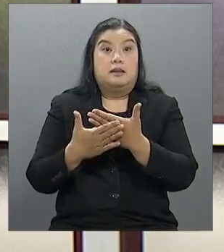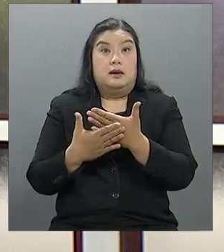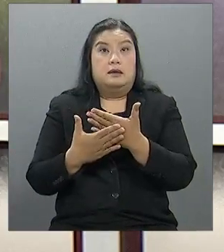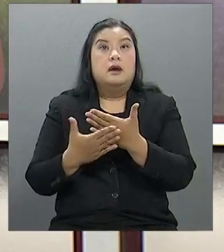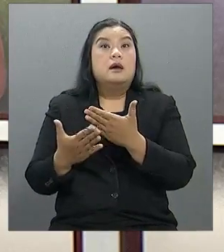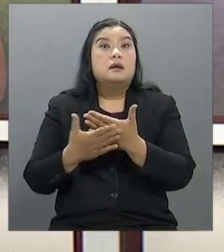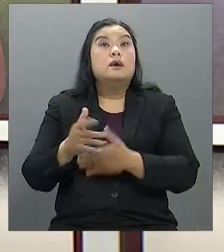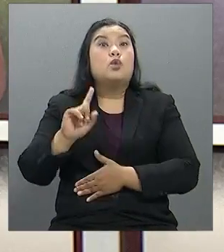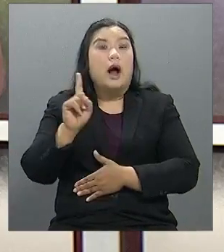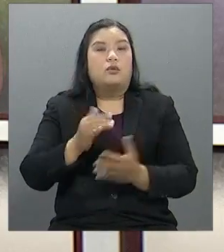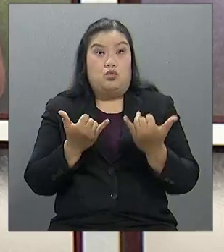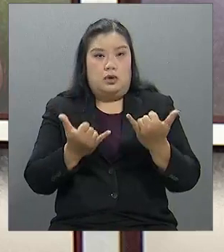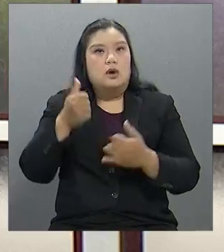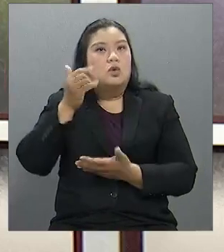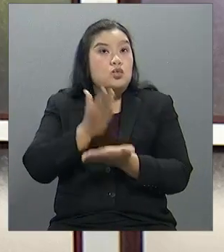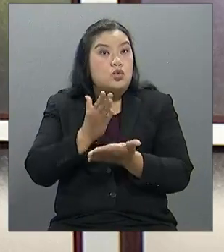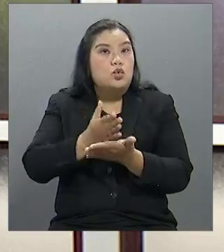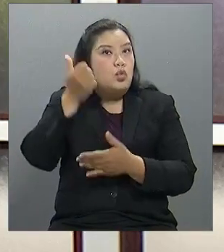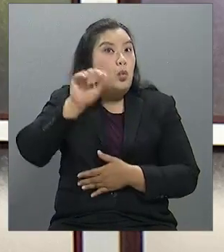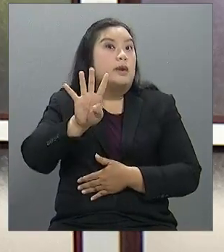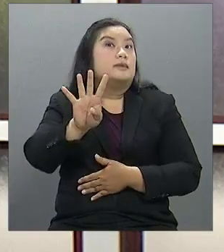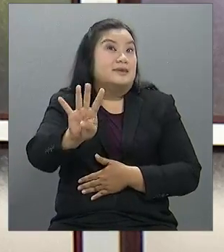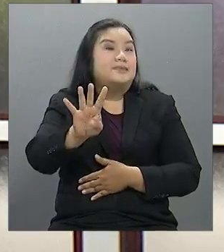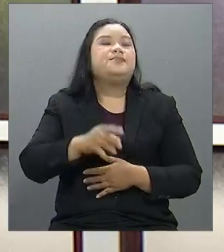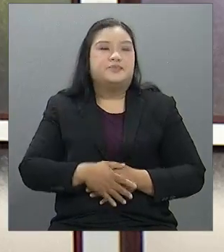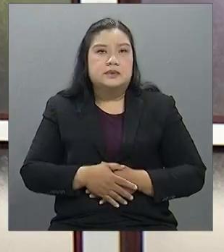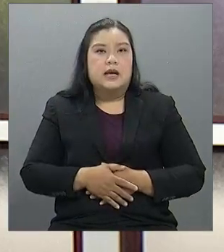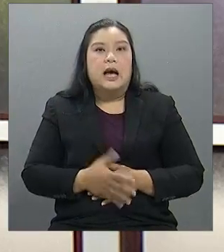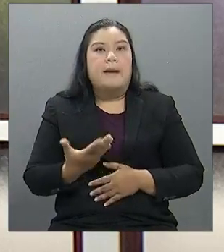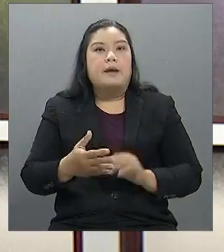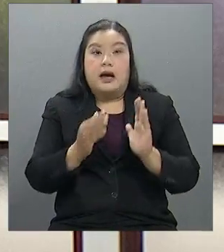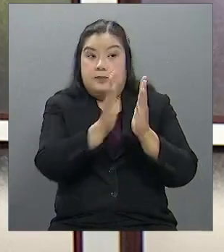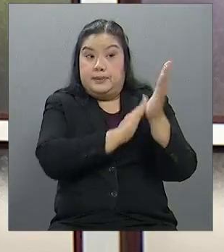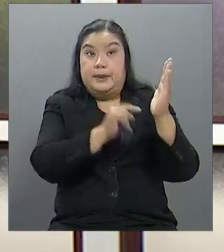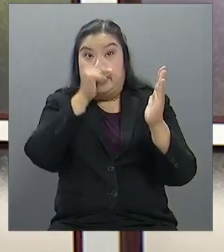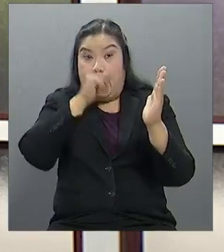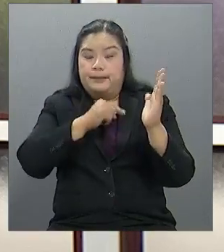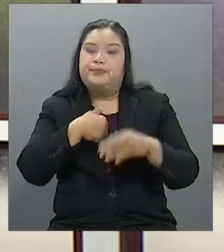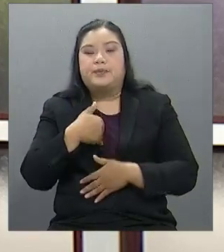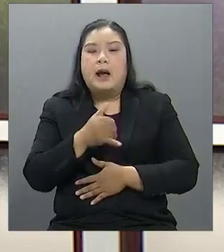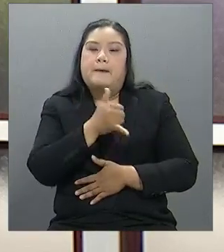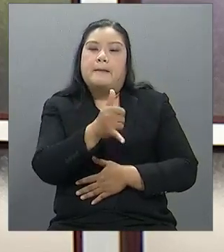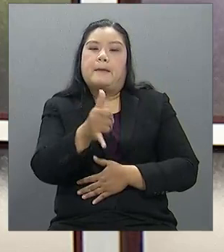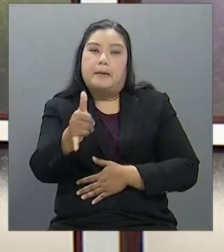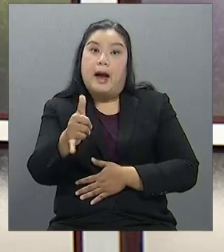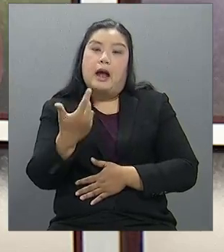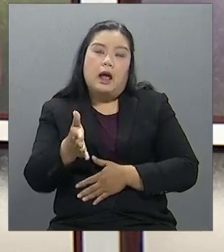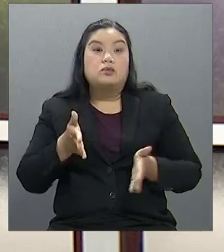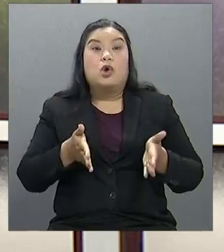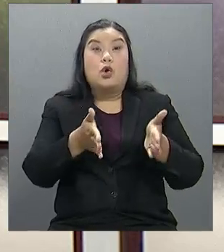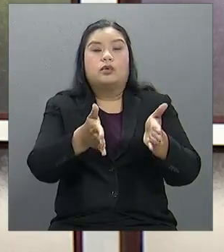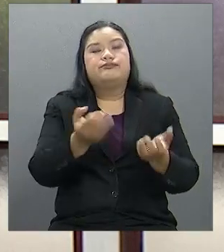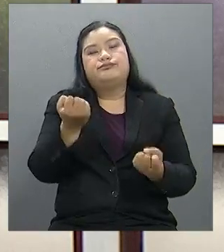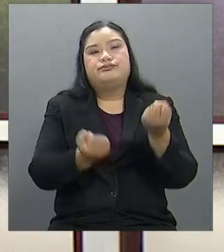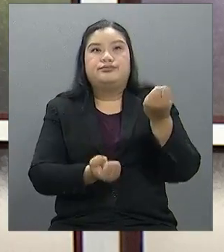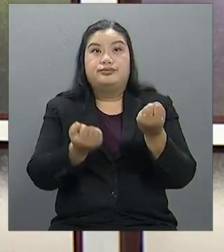งวันหยุดยาวที่ผ่านมาหลายๆคนเดินทางออกต่างจังหวัดใช่ไหมคะแล้วก็ใช้ถนนสายหลักทีนี้มันเกิดกรณี